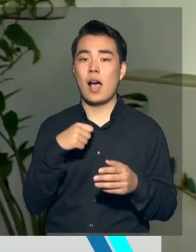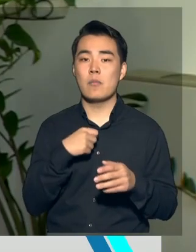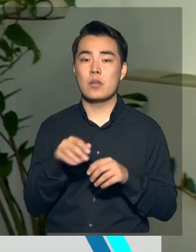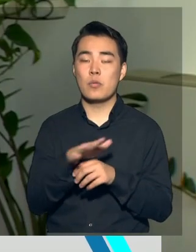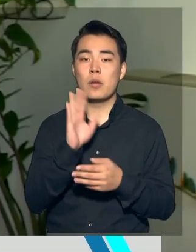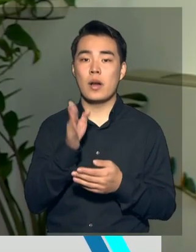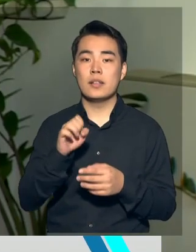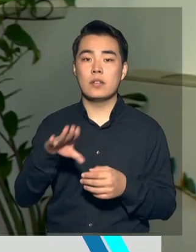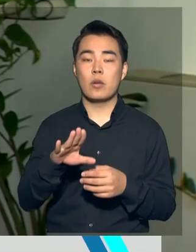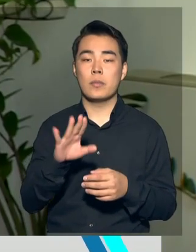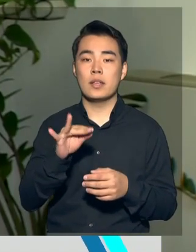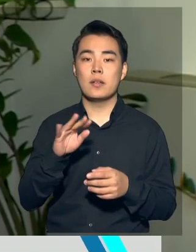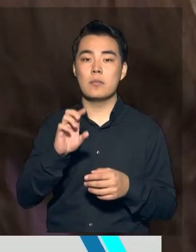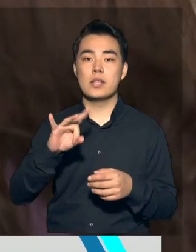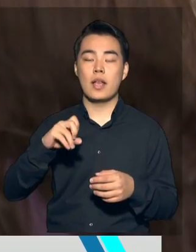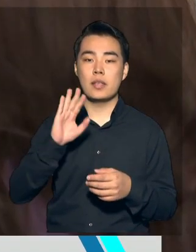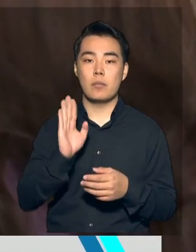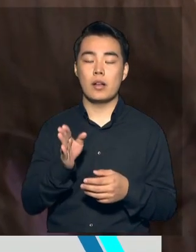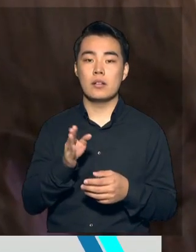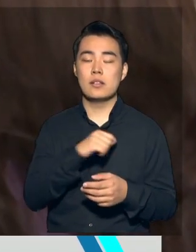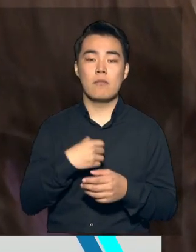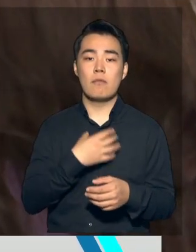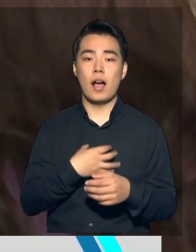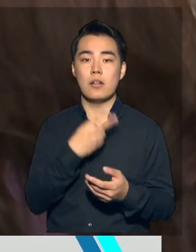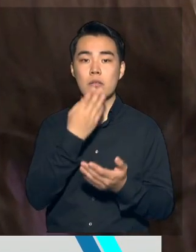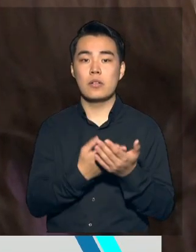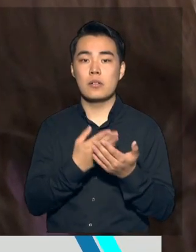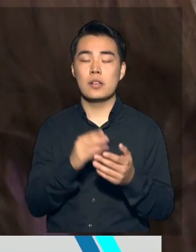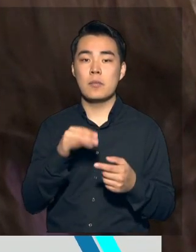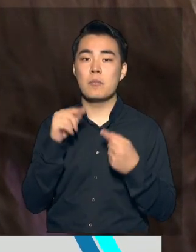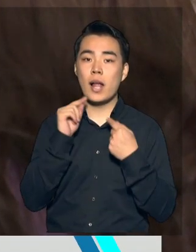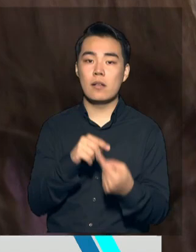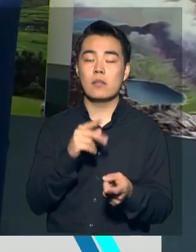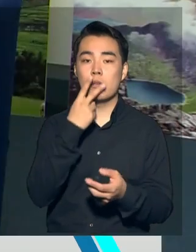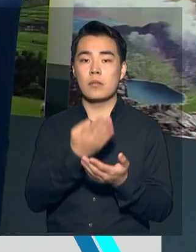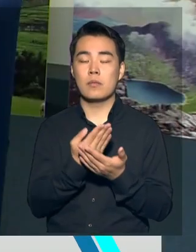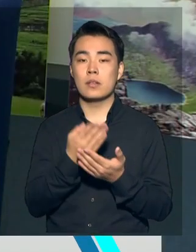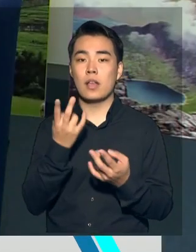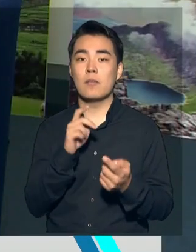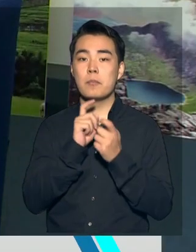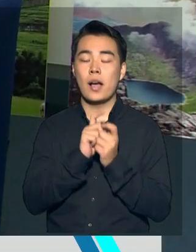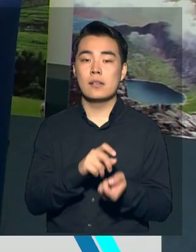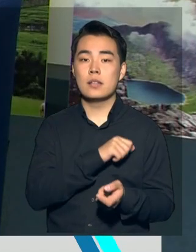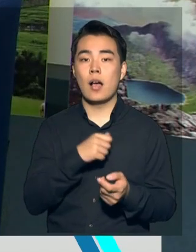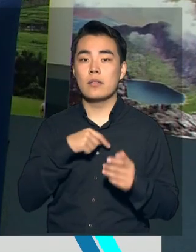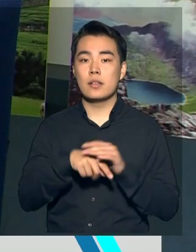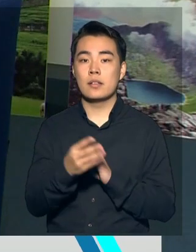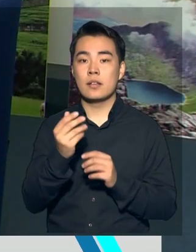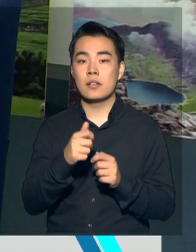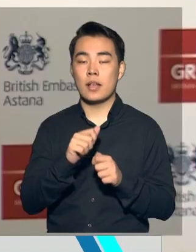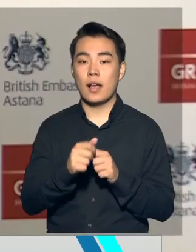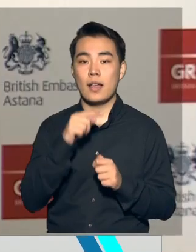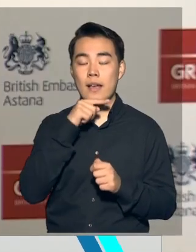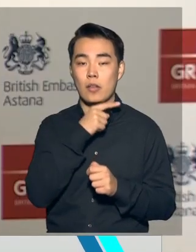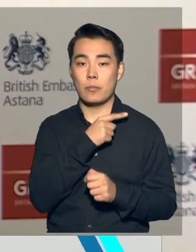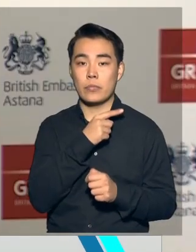распространенными в Европе Великобритании и это очень важно уметь выявлять и противостоять им с точки зрения доверия рынка и инвестиций в экономику